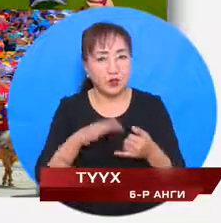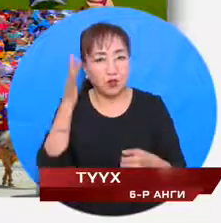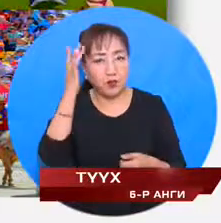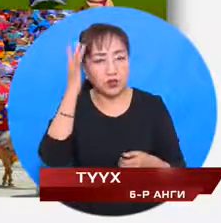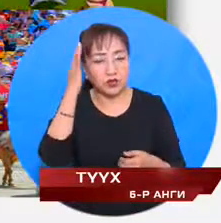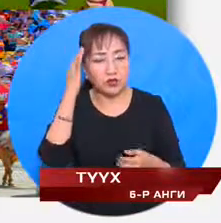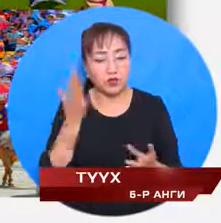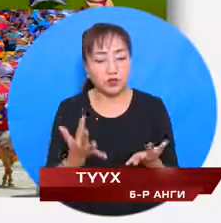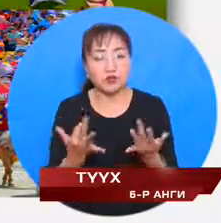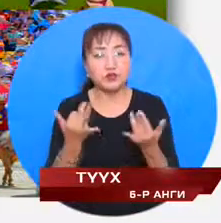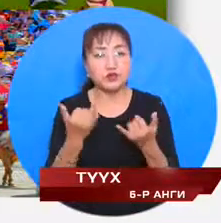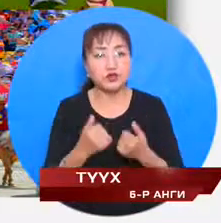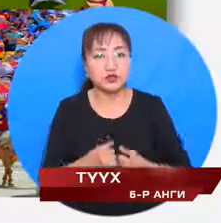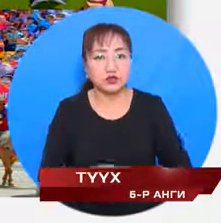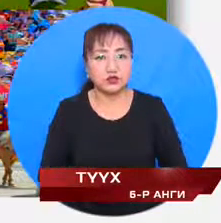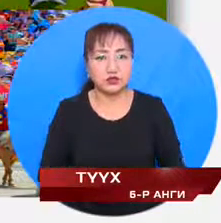бодцгой хөвгдөтэй.